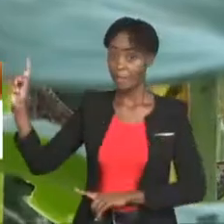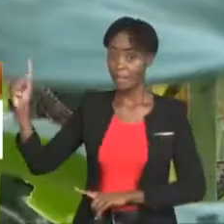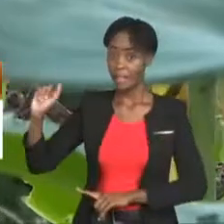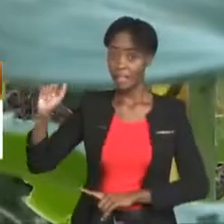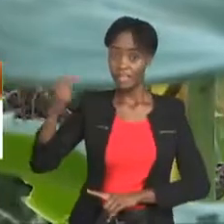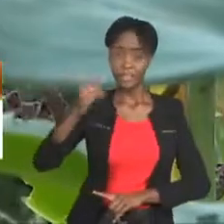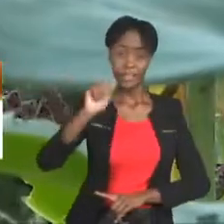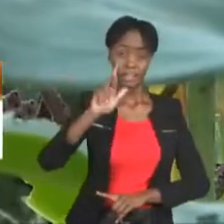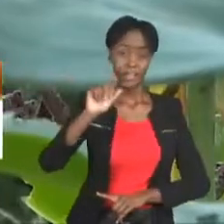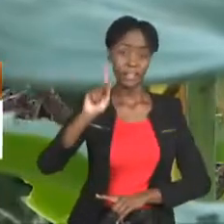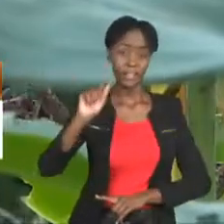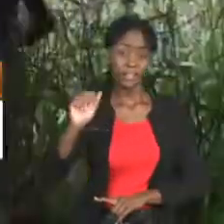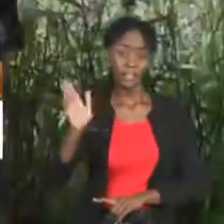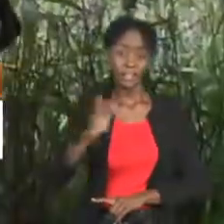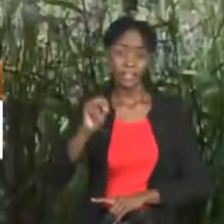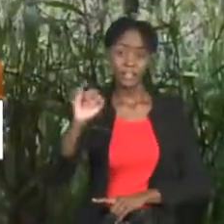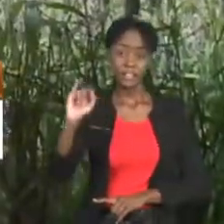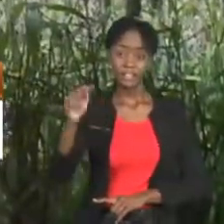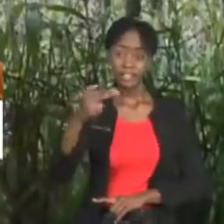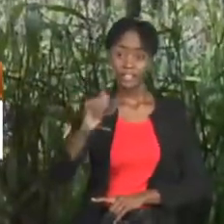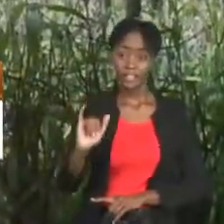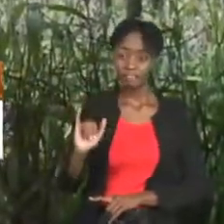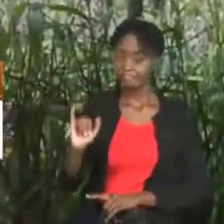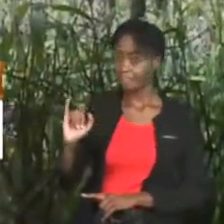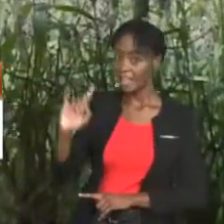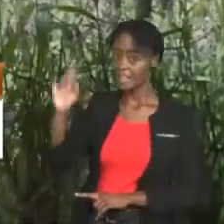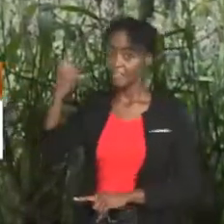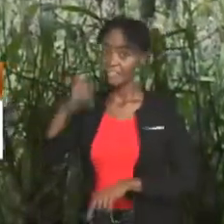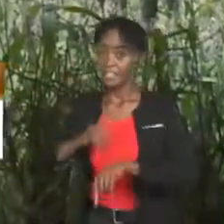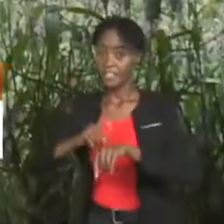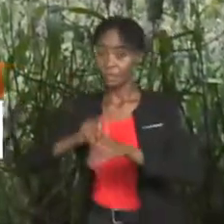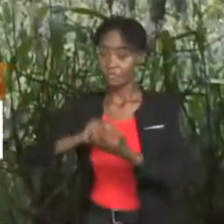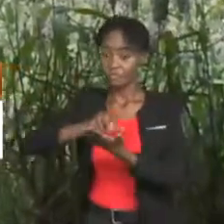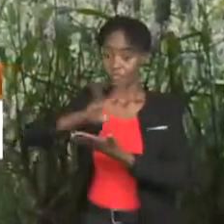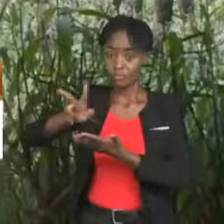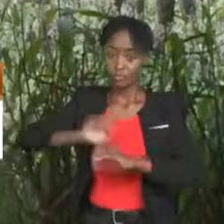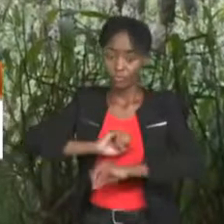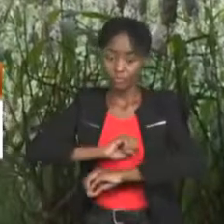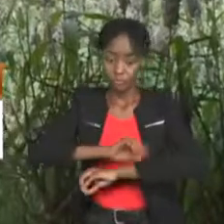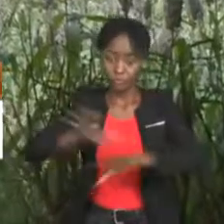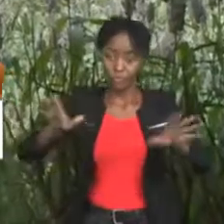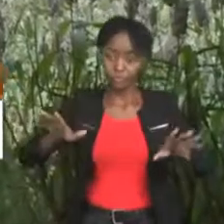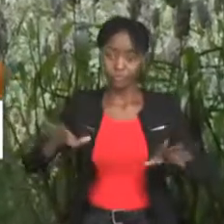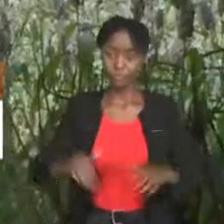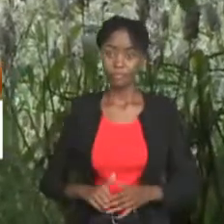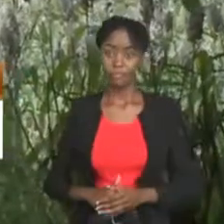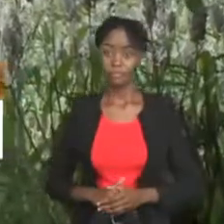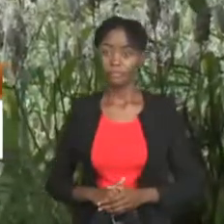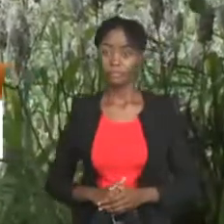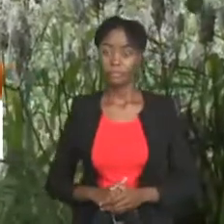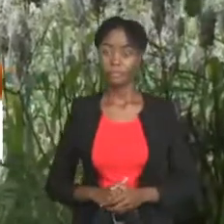Tharaka Nithi, waliamkana kupata wageni ambao bila shaka hawakuwa wamekaribishwa.